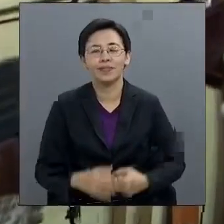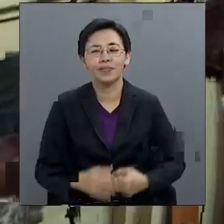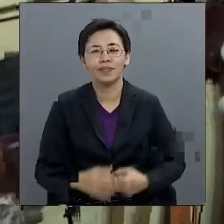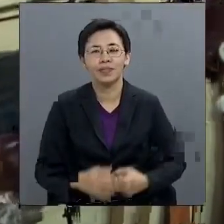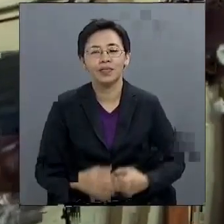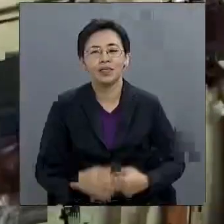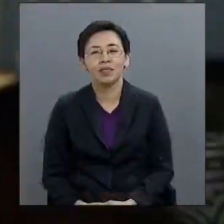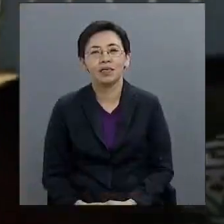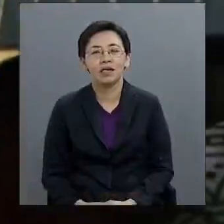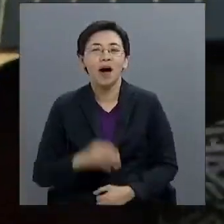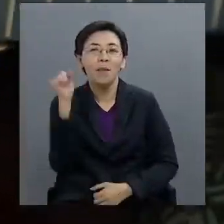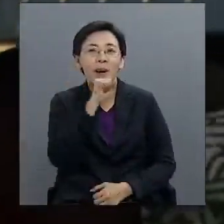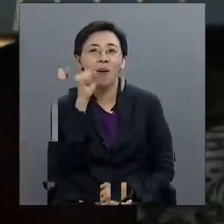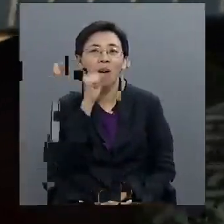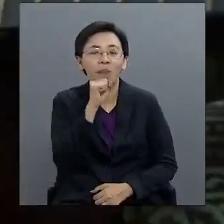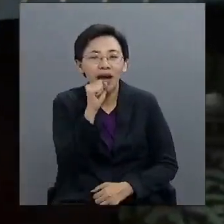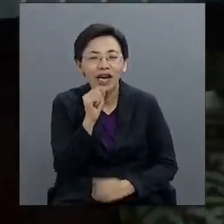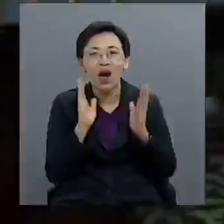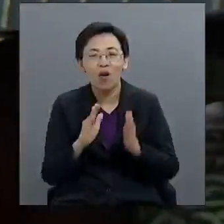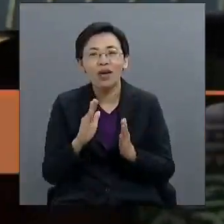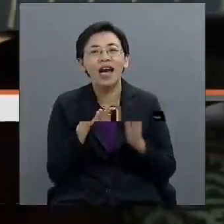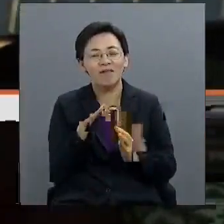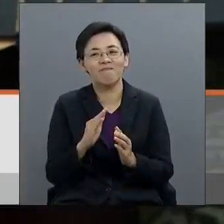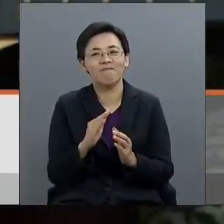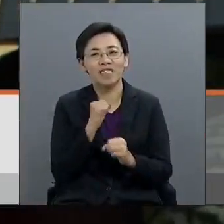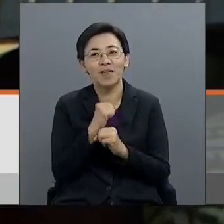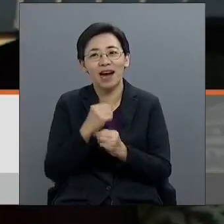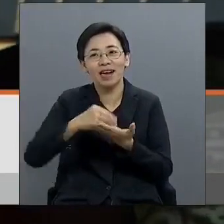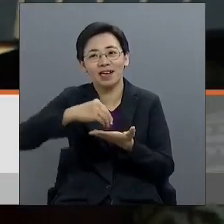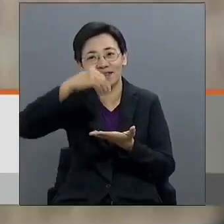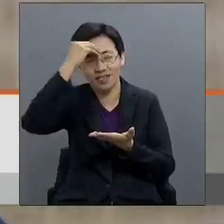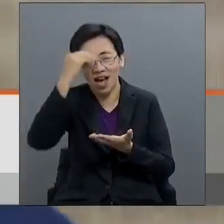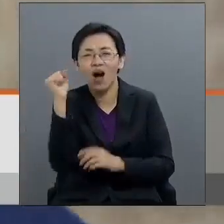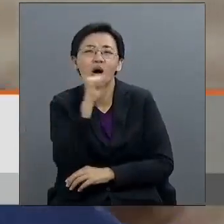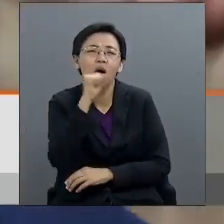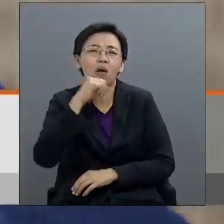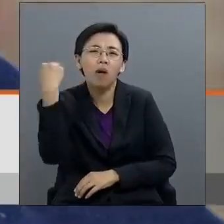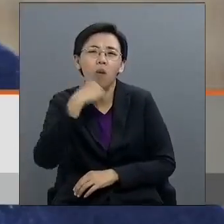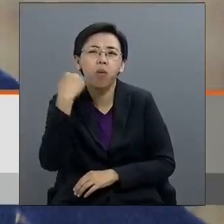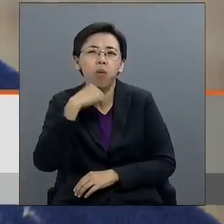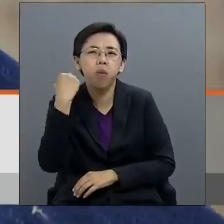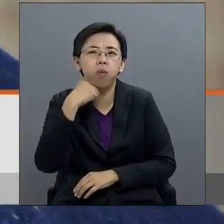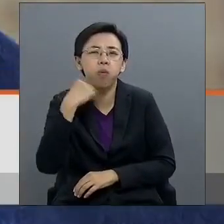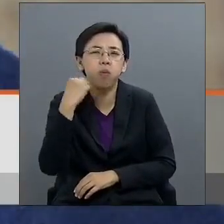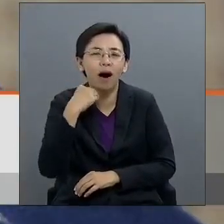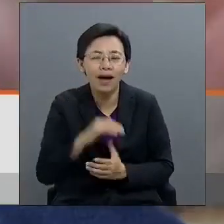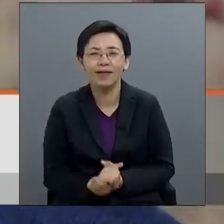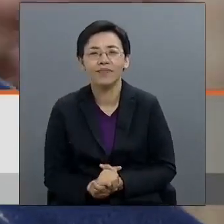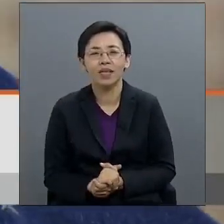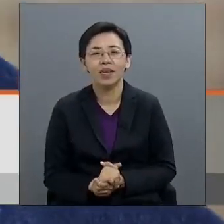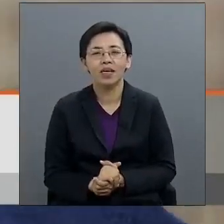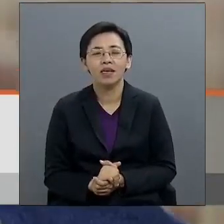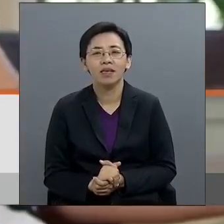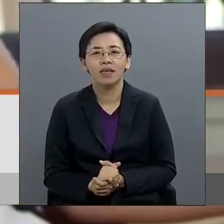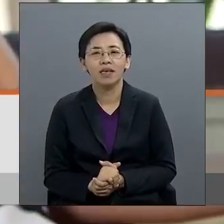าชุมแสงคือเพลงเอกที่ศิลปินนักการศึกษาสุภชัยสุวรรณกนิษฐ์ร้องประจำได้ศิลปินแห่งชาติคนนครสวรรค์ศักดิ์สิ